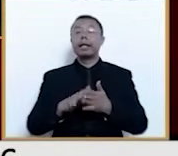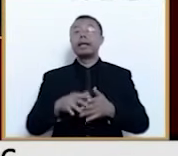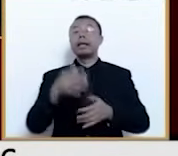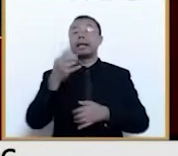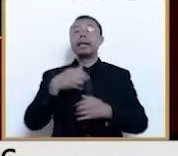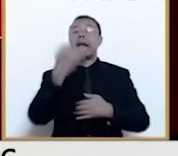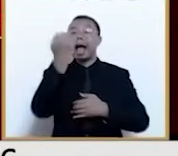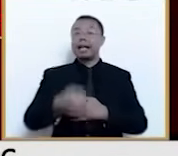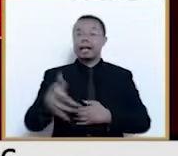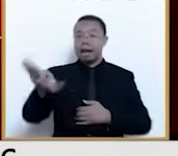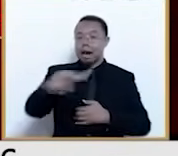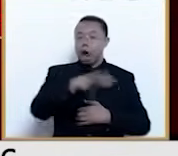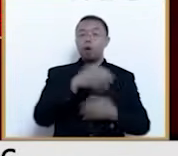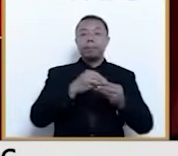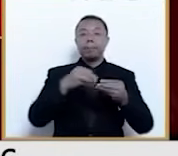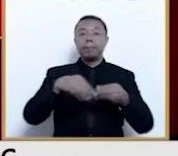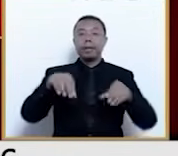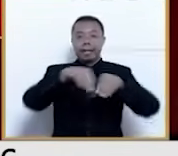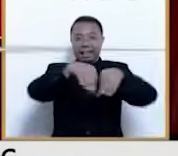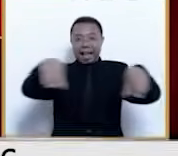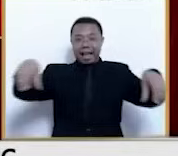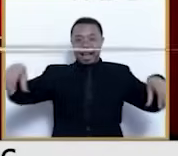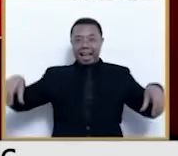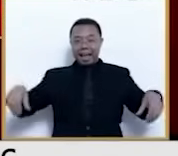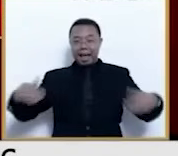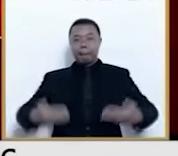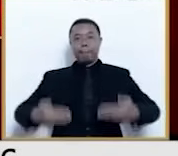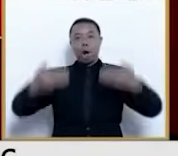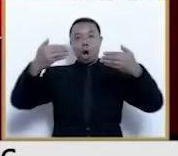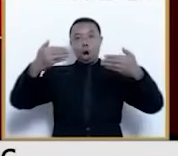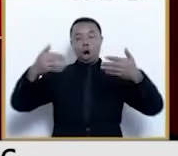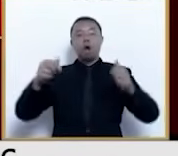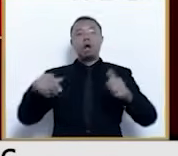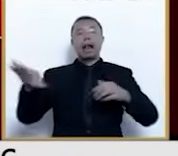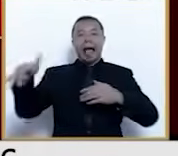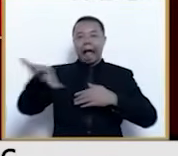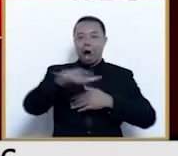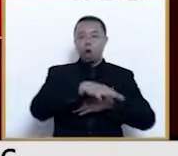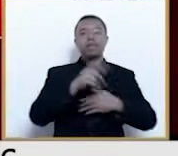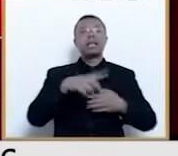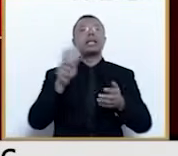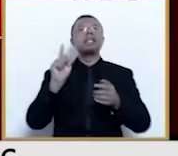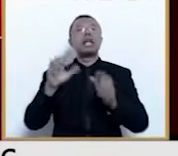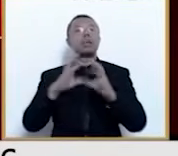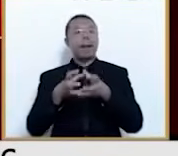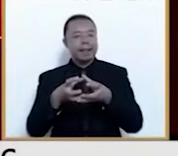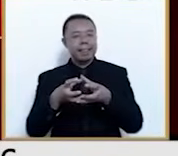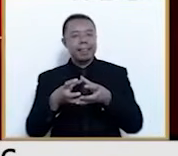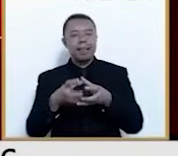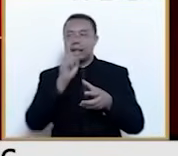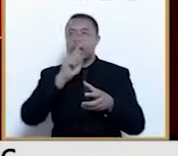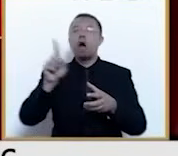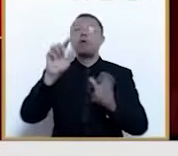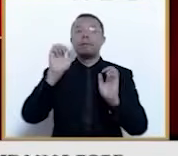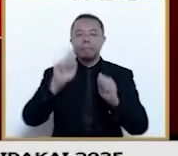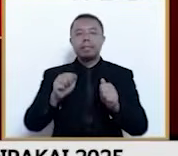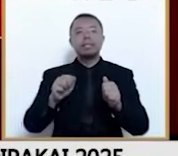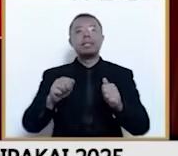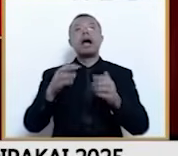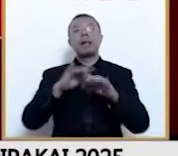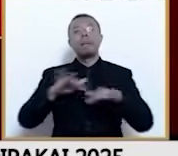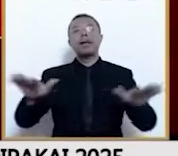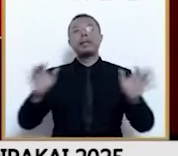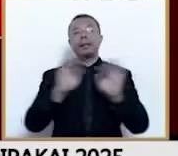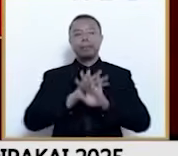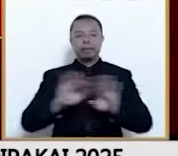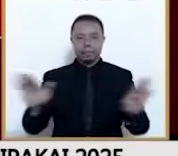hilir, yaitu dengan giant seawall. Saya kira itu adalah satu solusi yang memang satu paket dengan sendirinya, insya Allah bebas,